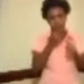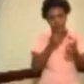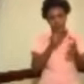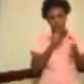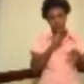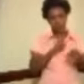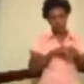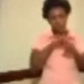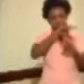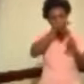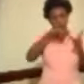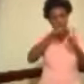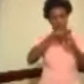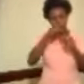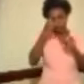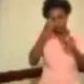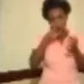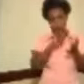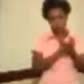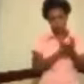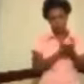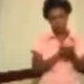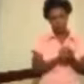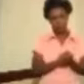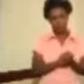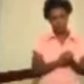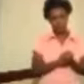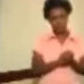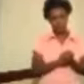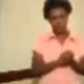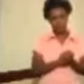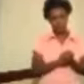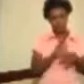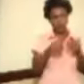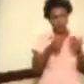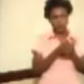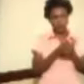les écoles, en ce qui concerne l'éducation. Donc, à ce moment-là,